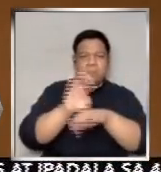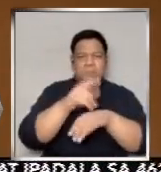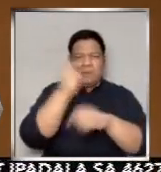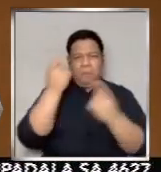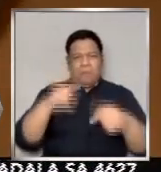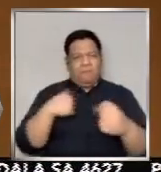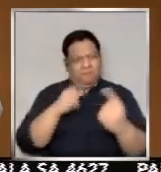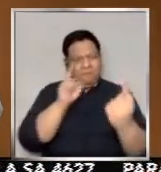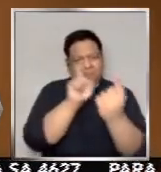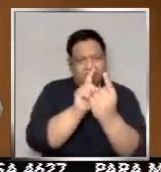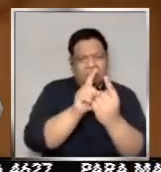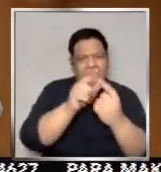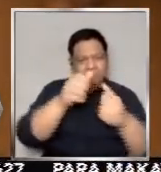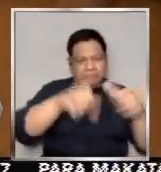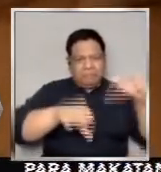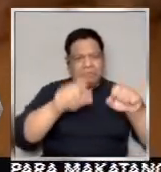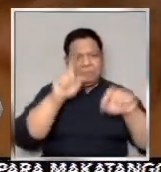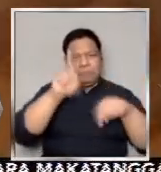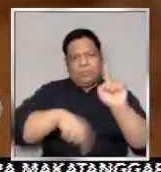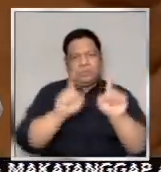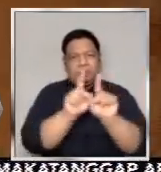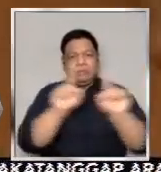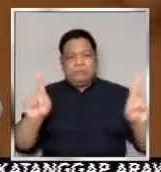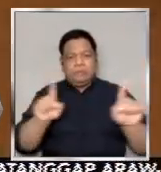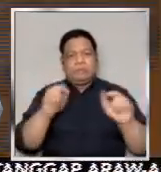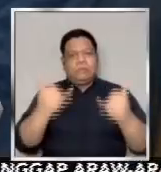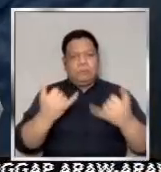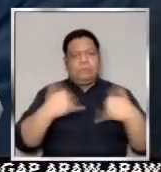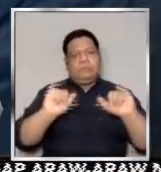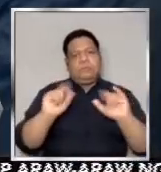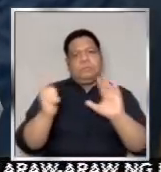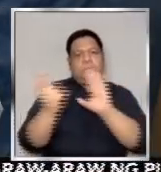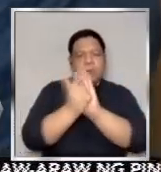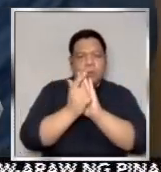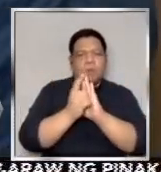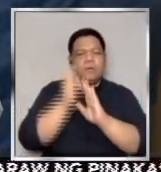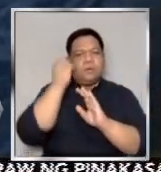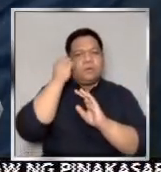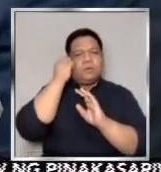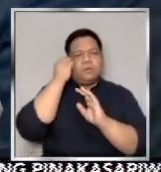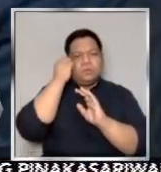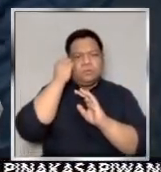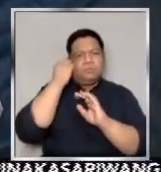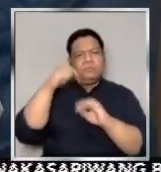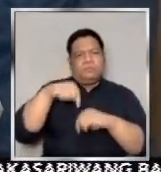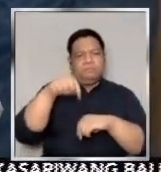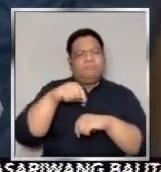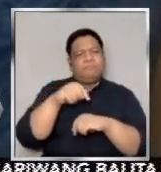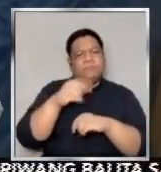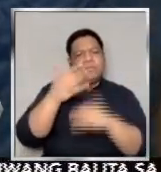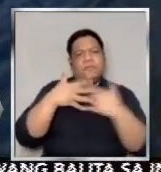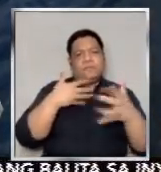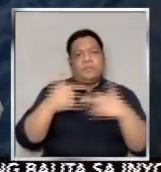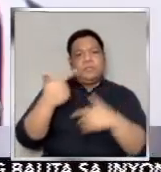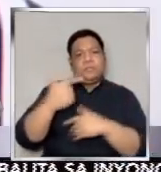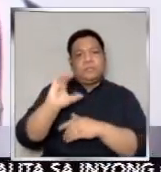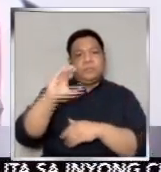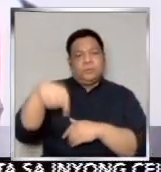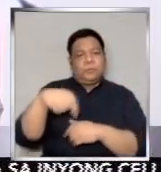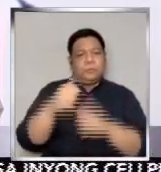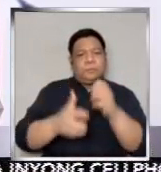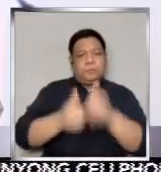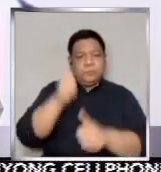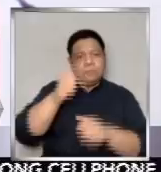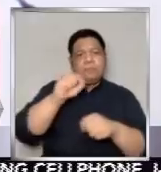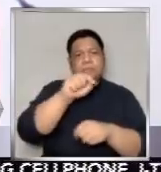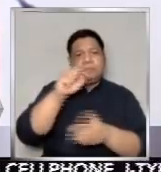pagmamasahe, mahigpit pa rin ipinagbabawal ang pagbubukas sa industriyang ito kahit nakasailalim na sa general community quarantine ng maraming lugar sa bansa. May